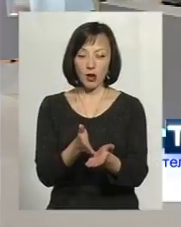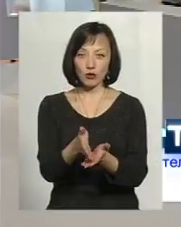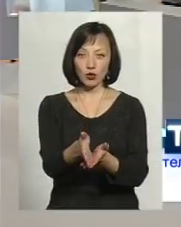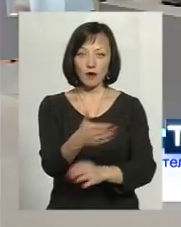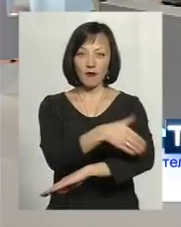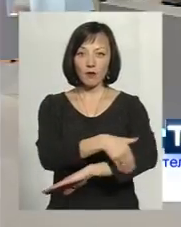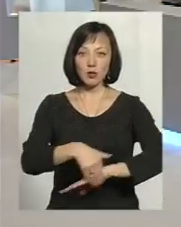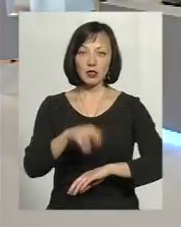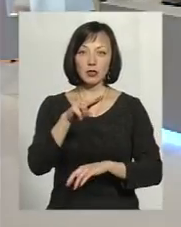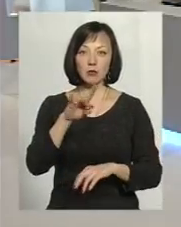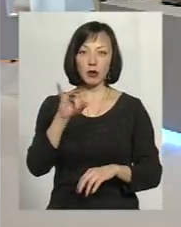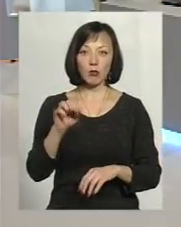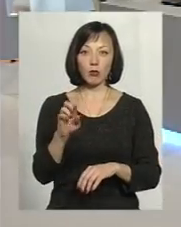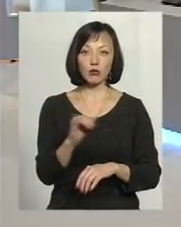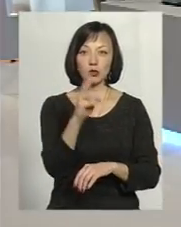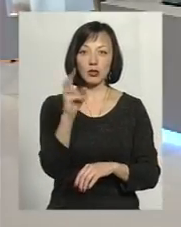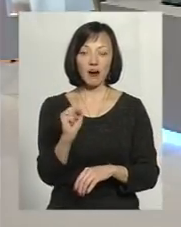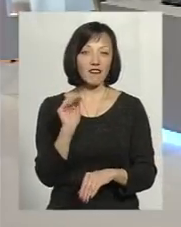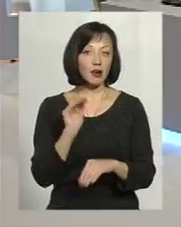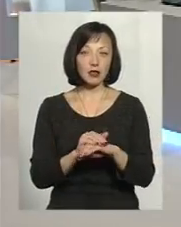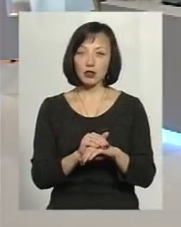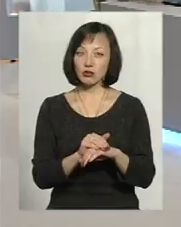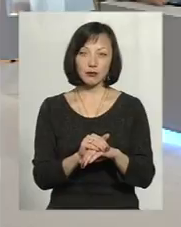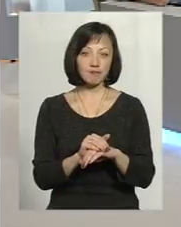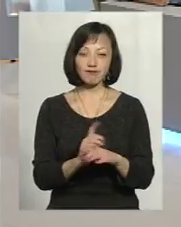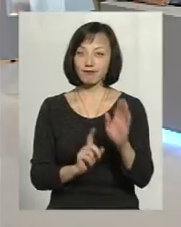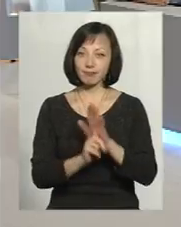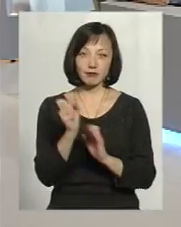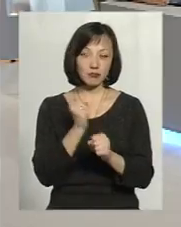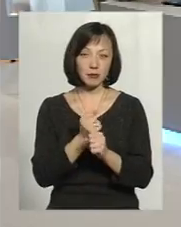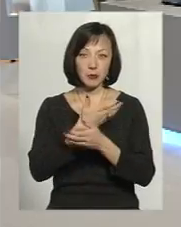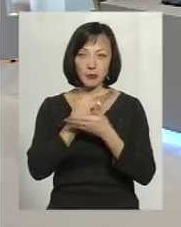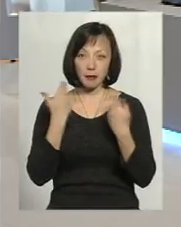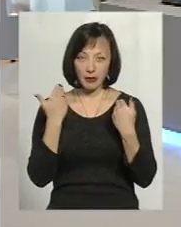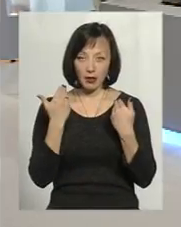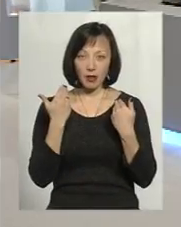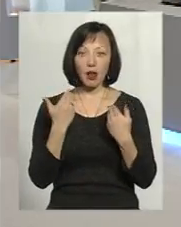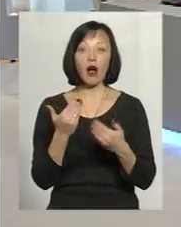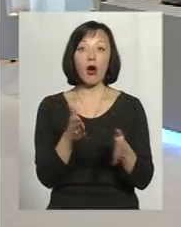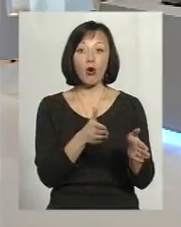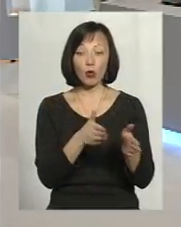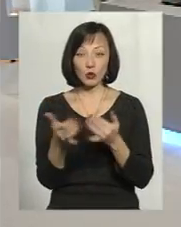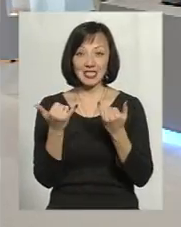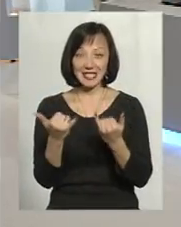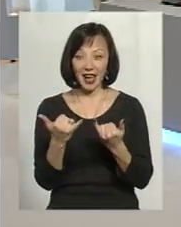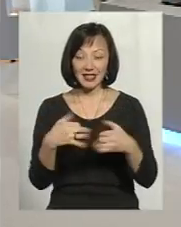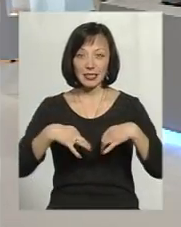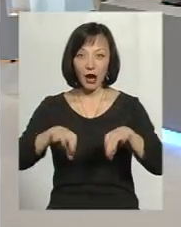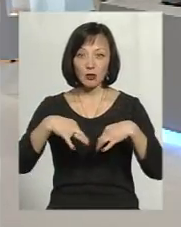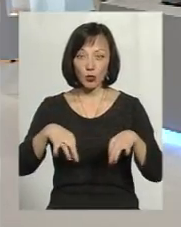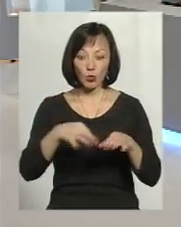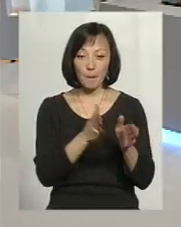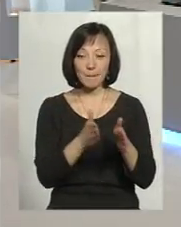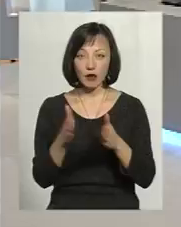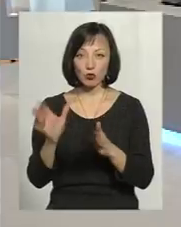вулиці Прибузькій. Ну, але він фактично і не зафункціонував. Готуючи зараз транспортну мережу, нову транспортну мережу,